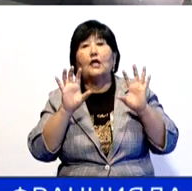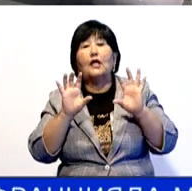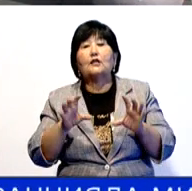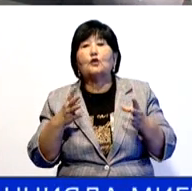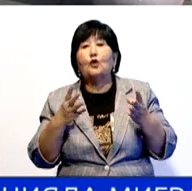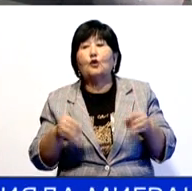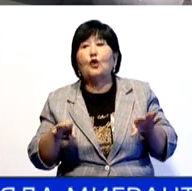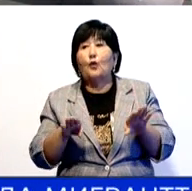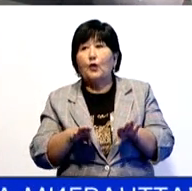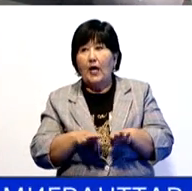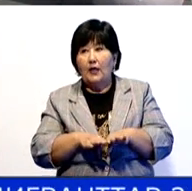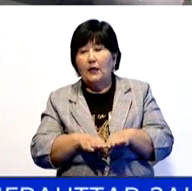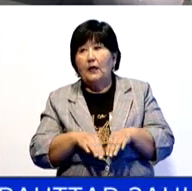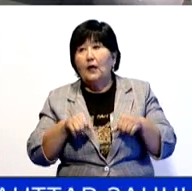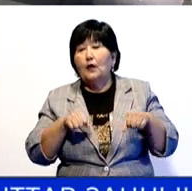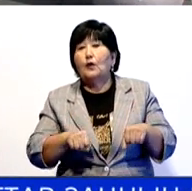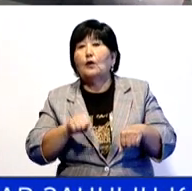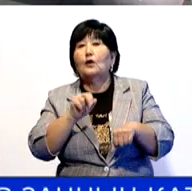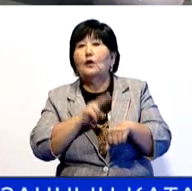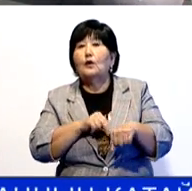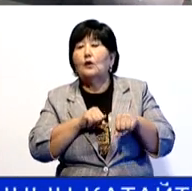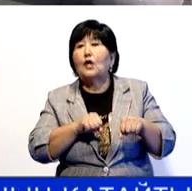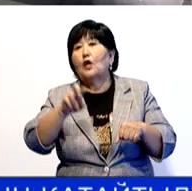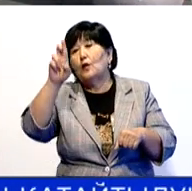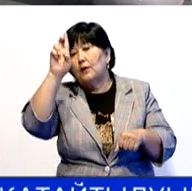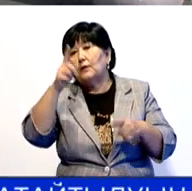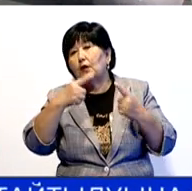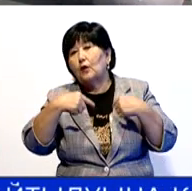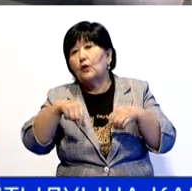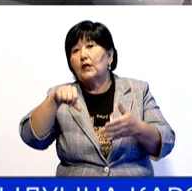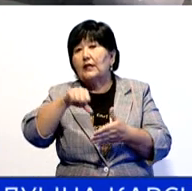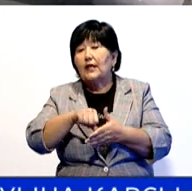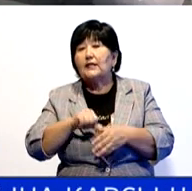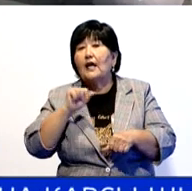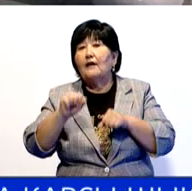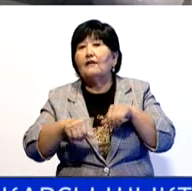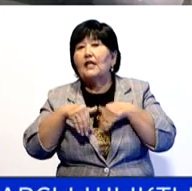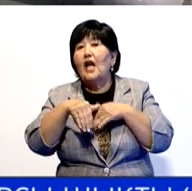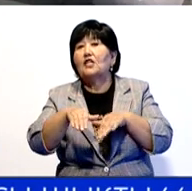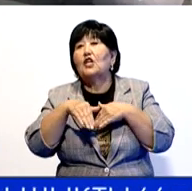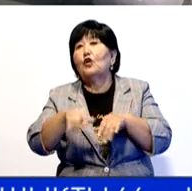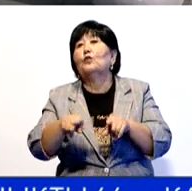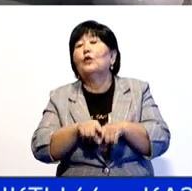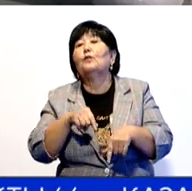орай құқық органдар арасында, мемлекеттік органдардың арасында велошеру